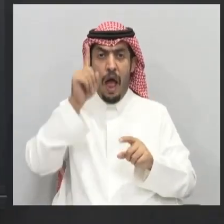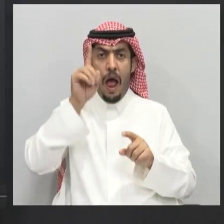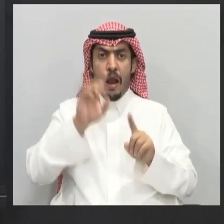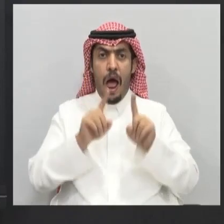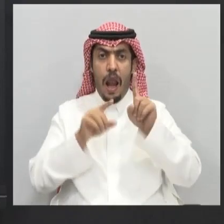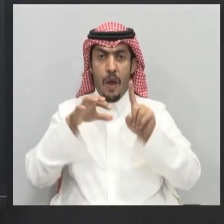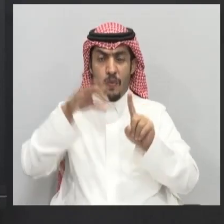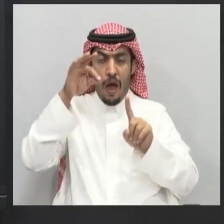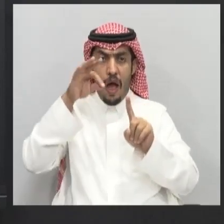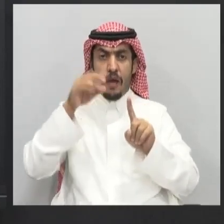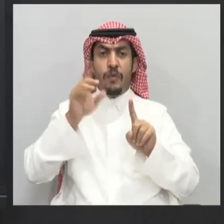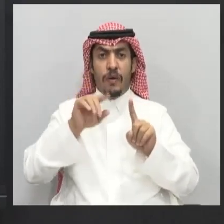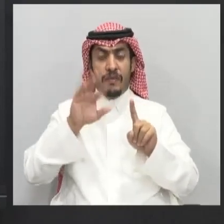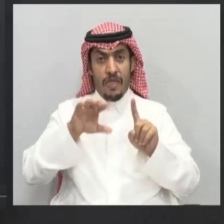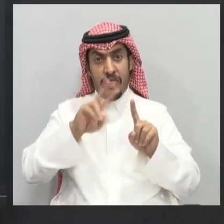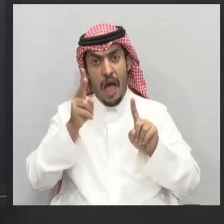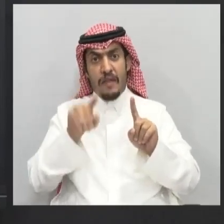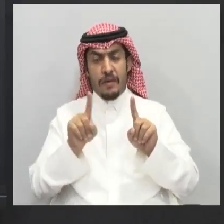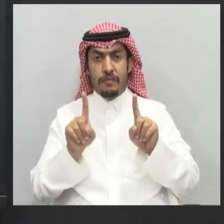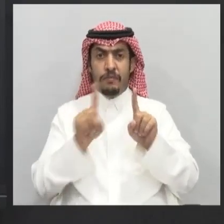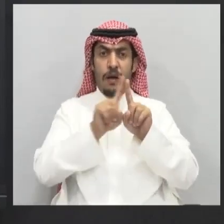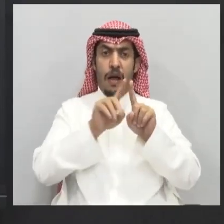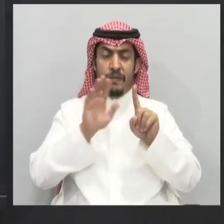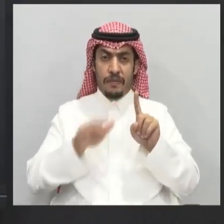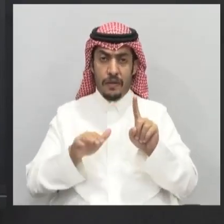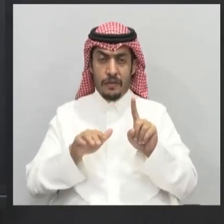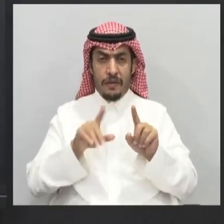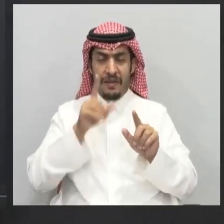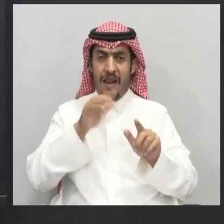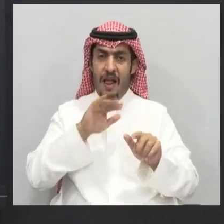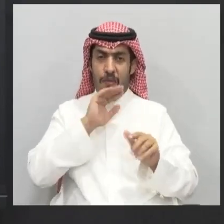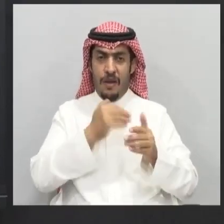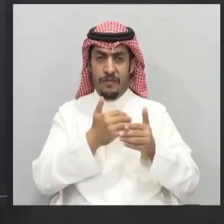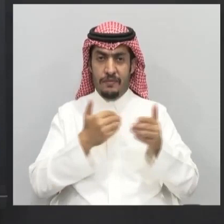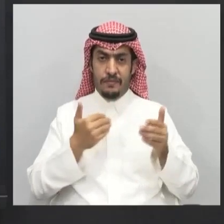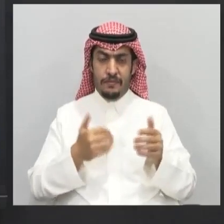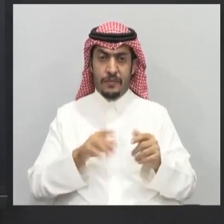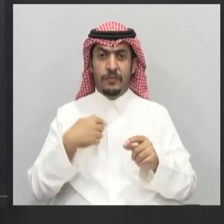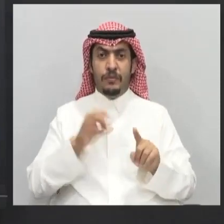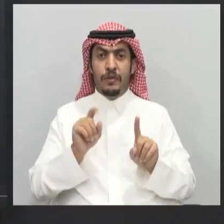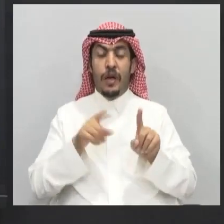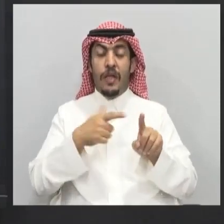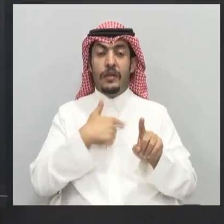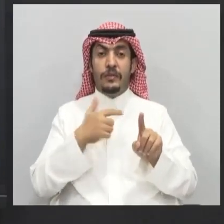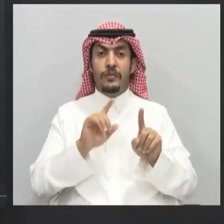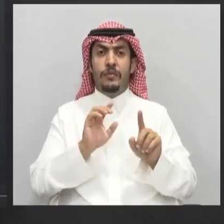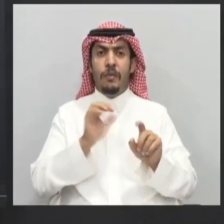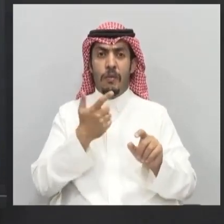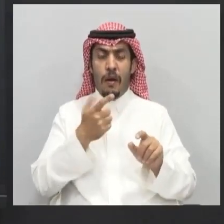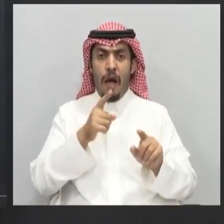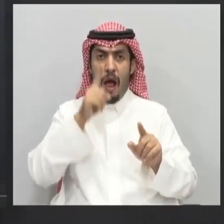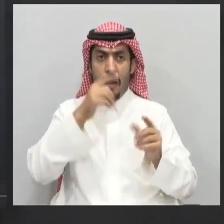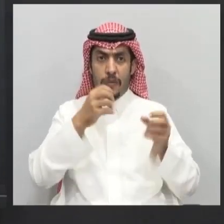الها وربا وخالق سبحانه وتعالى نسال الله السلامه والعافيه فتشرك في رب